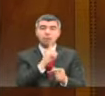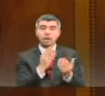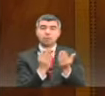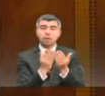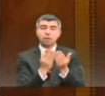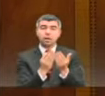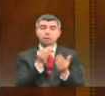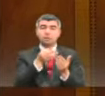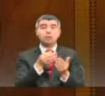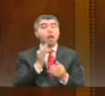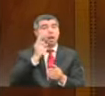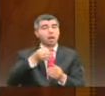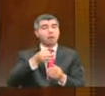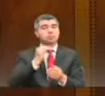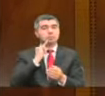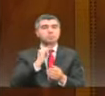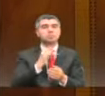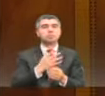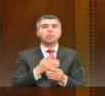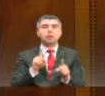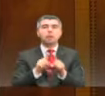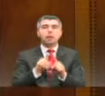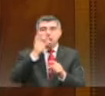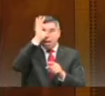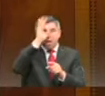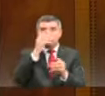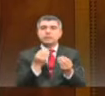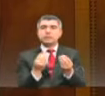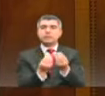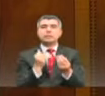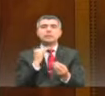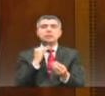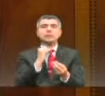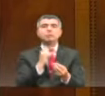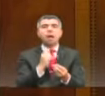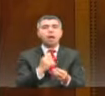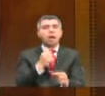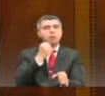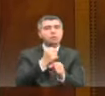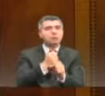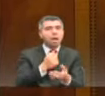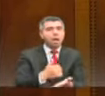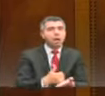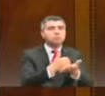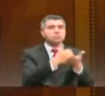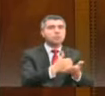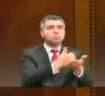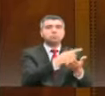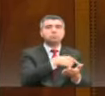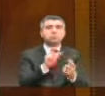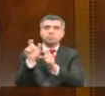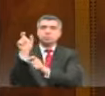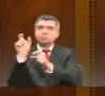اللازم للوكالة الوطنية لمحاربة الأمية بنجاعة لتقوم بمهامها بشراكة مع